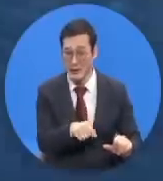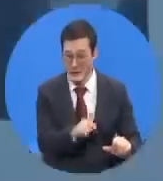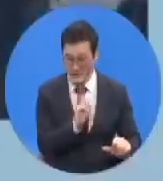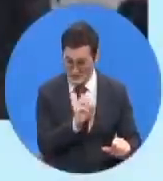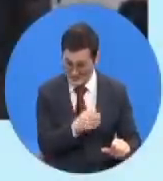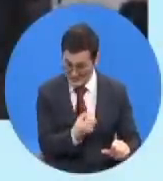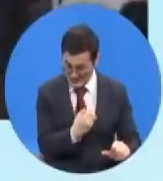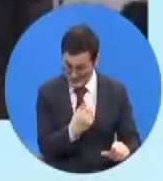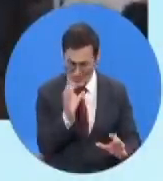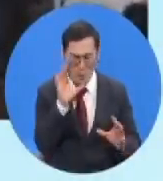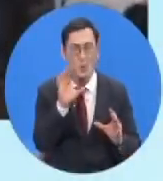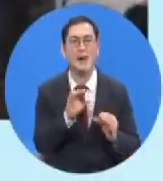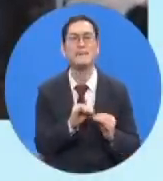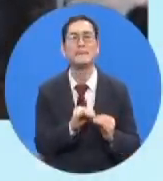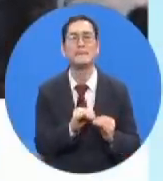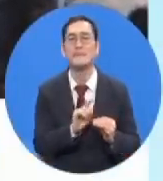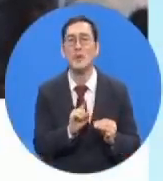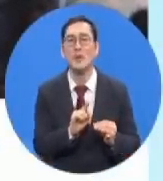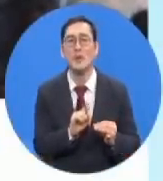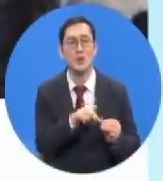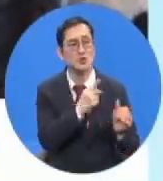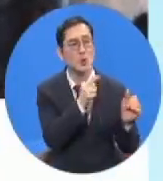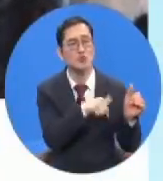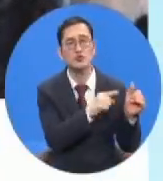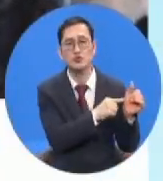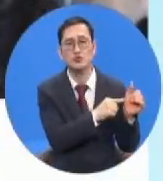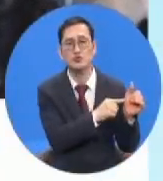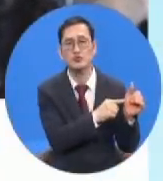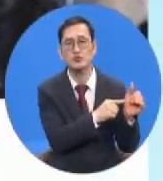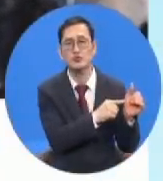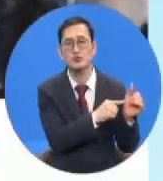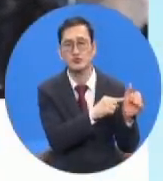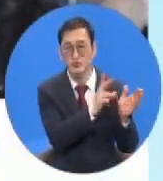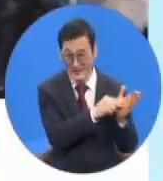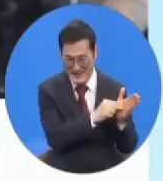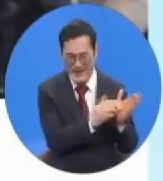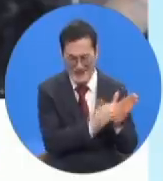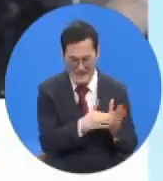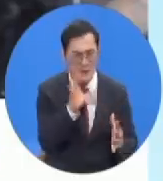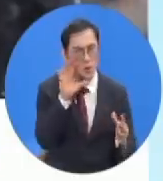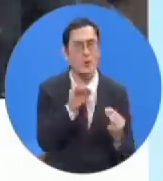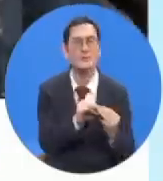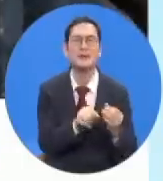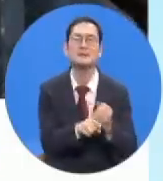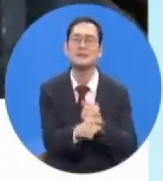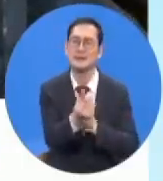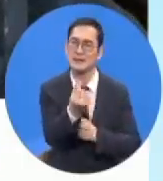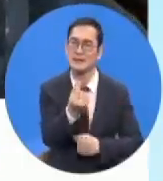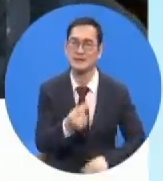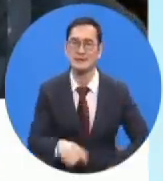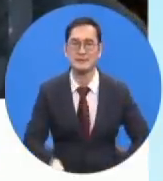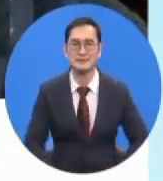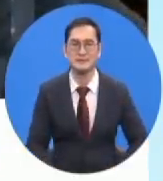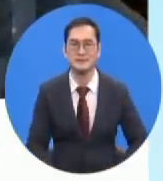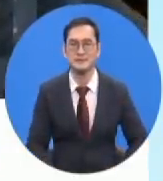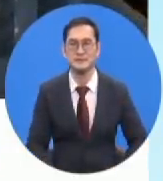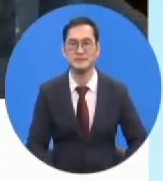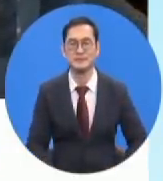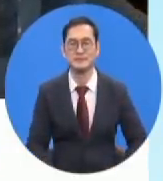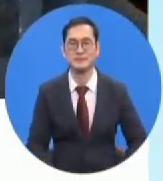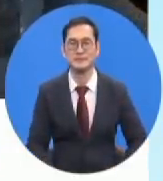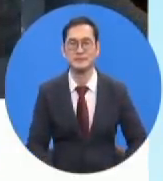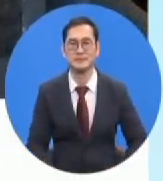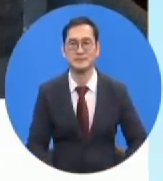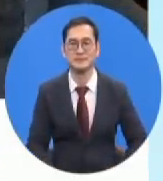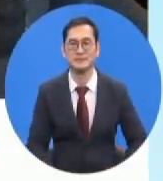초선 의원들이 이야기했던 조국 전 사태에 대한 과오도 같이 인정할 수 있다라는 취지로 해석을 해야 되지 않을까 생각이 들고요.